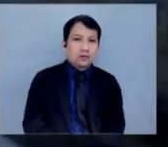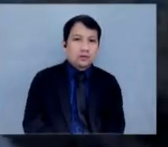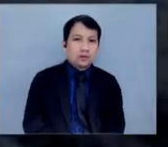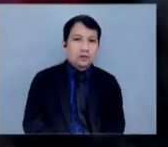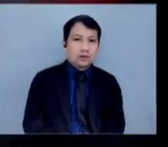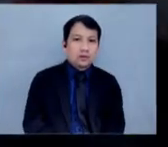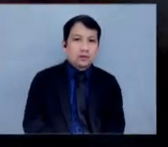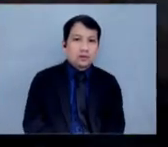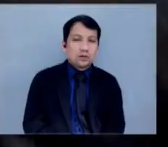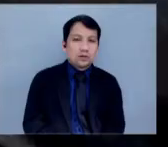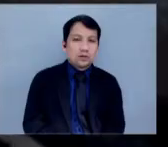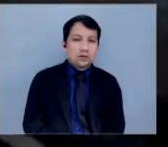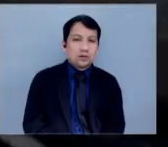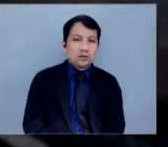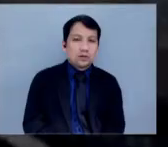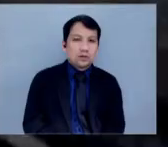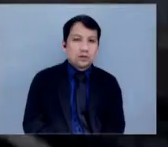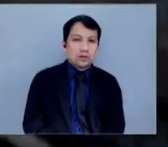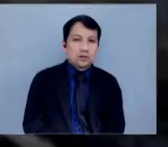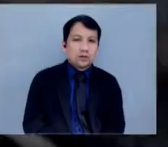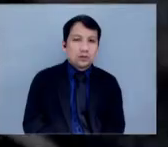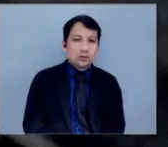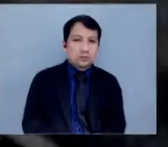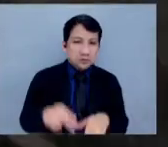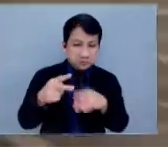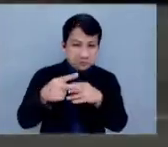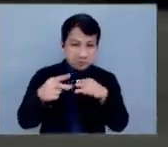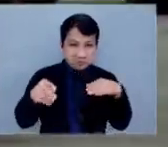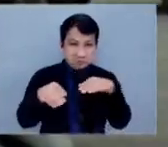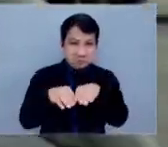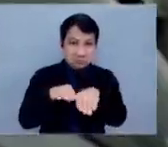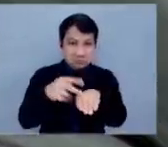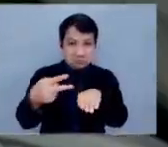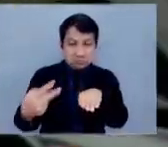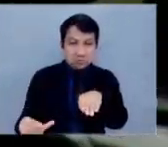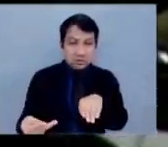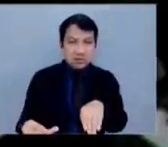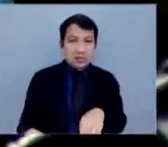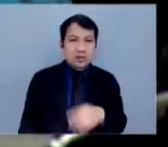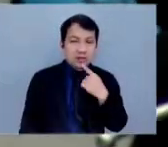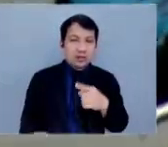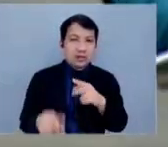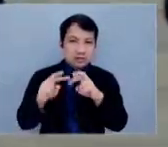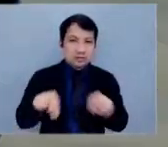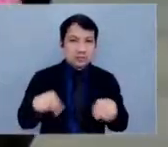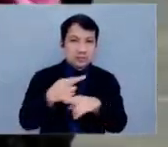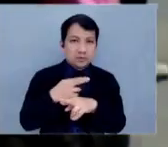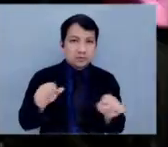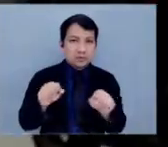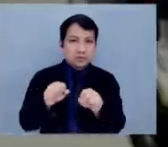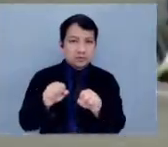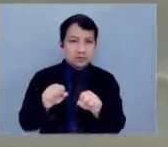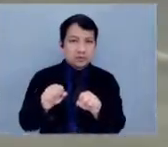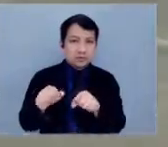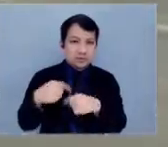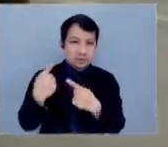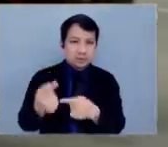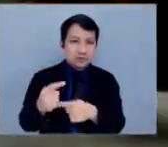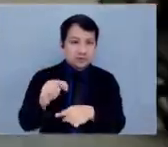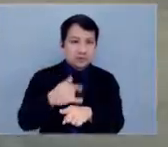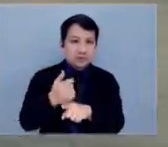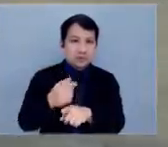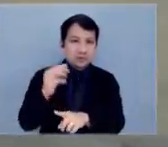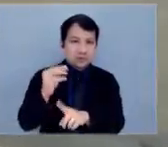motorsiklo at ng SUV. Sumemplang tuloy ang rider. Batay sa Road Safety Unit, mula Enero hanggang Marso ngayong